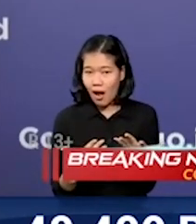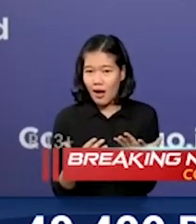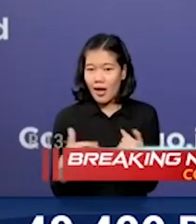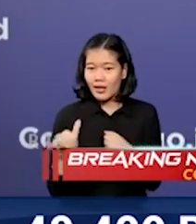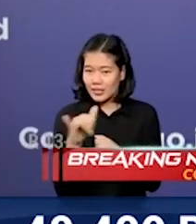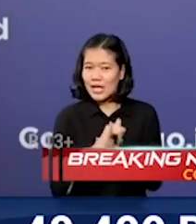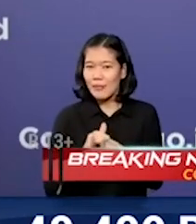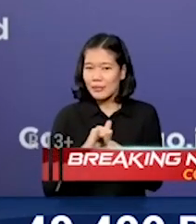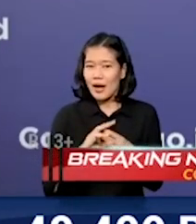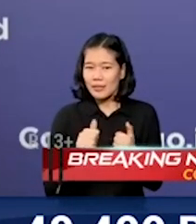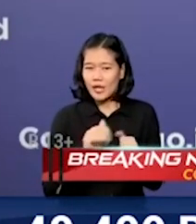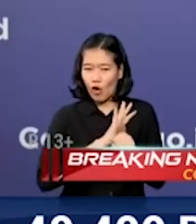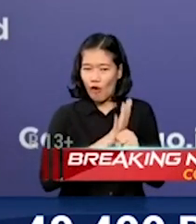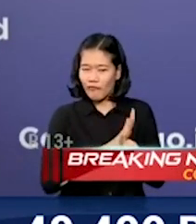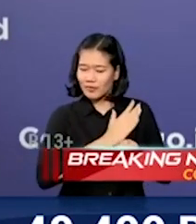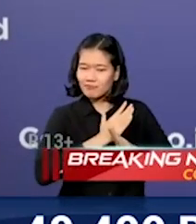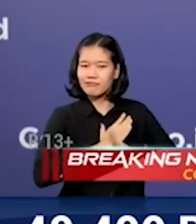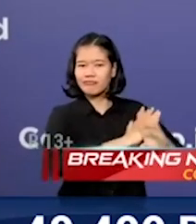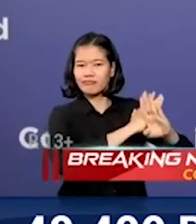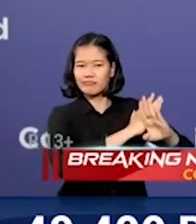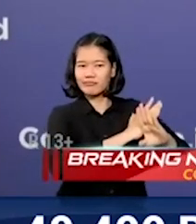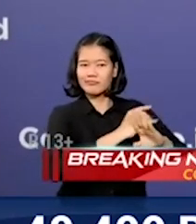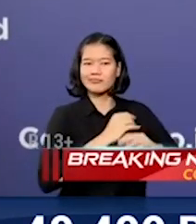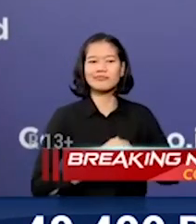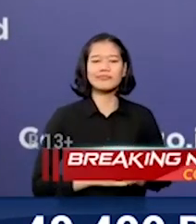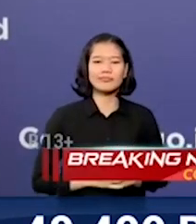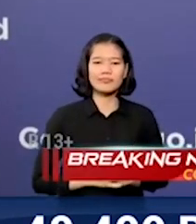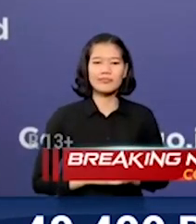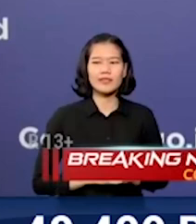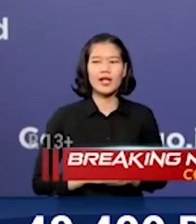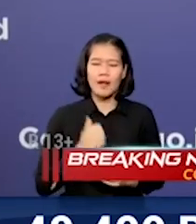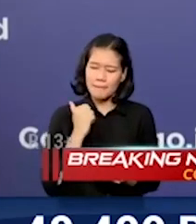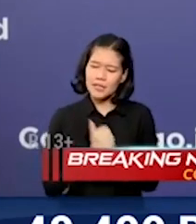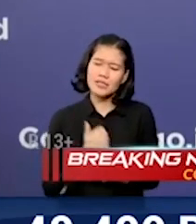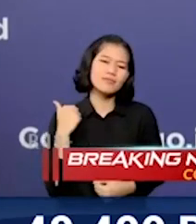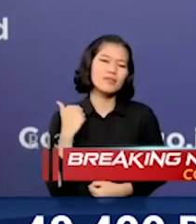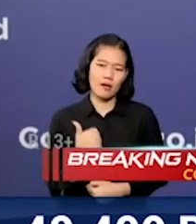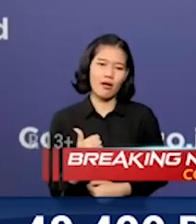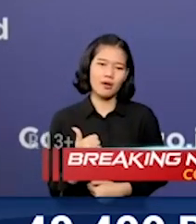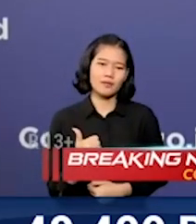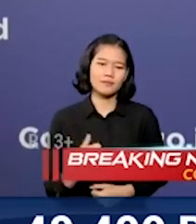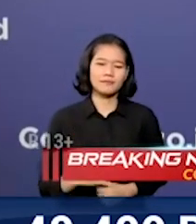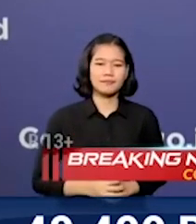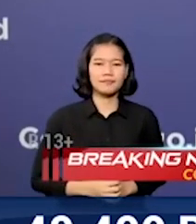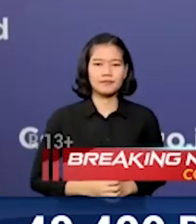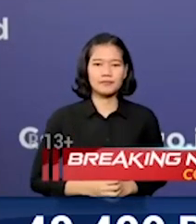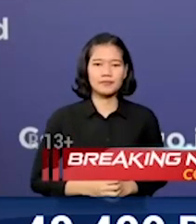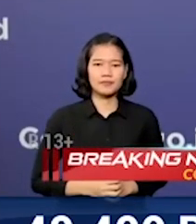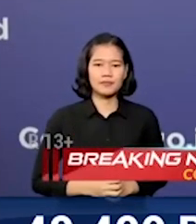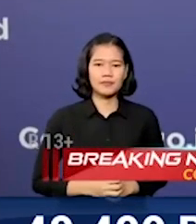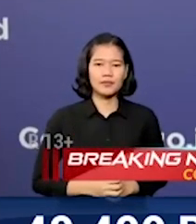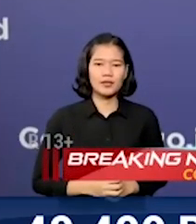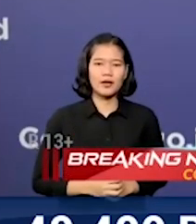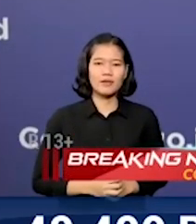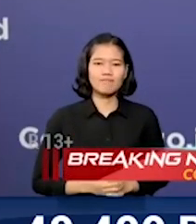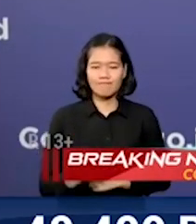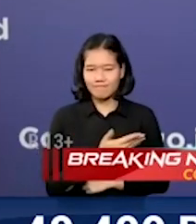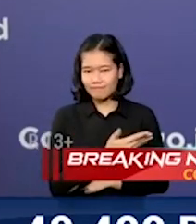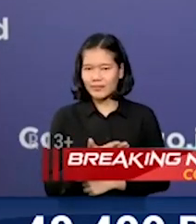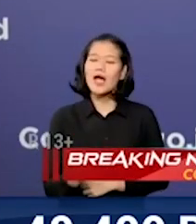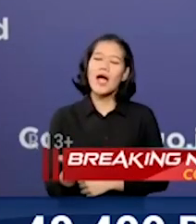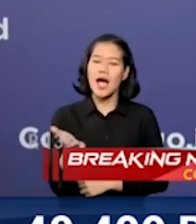bisa mengendalikan covert 19 ini kita pasti bisa untuk melakukan itu saudara-saudara